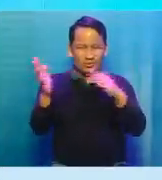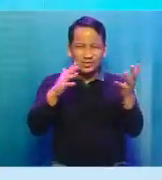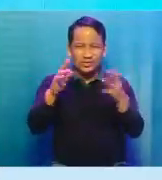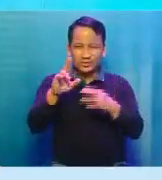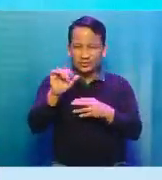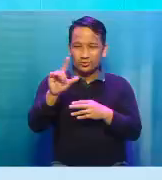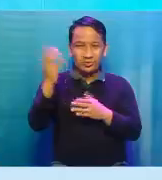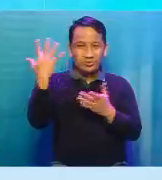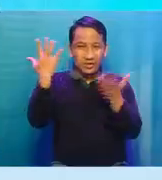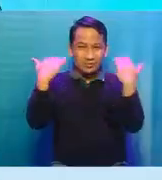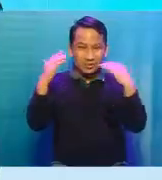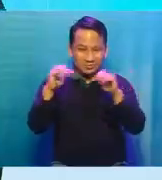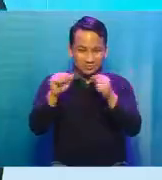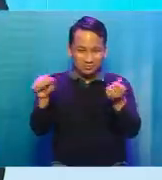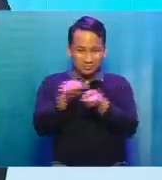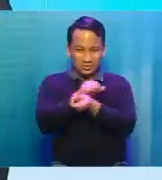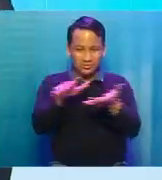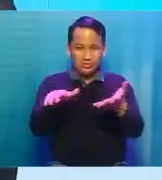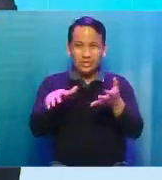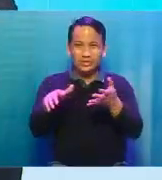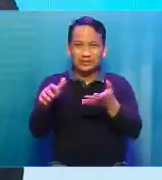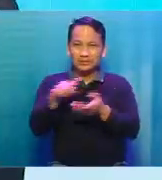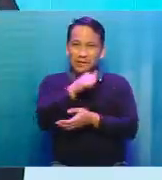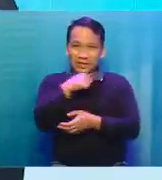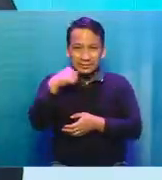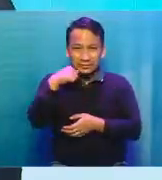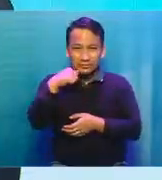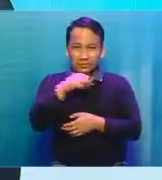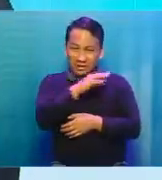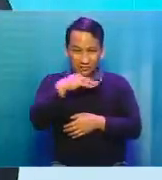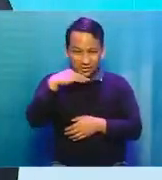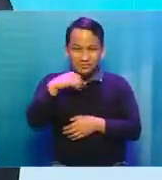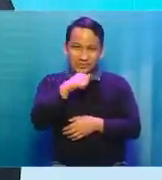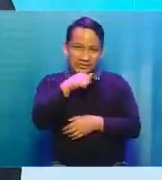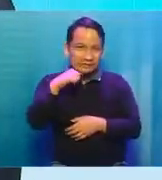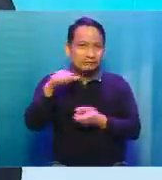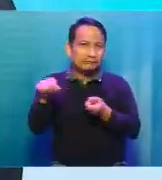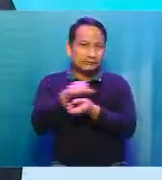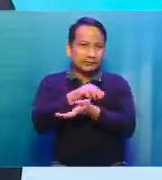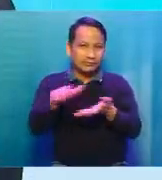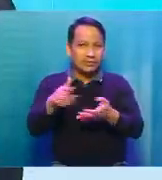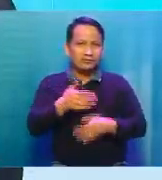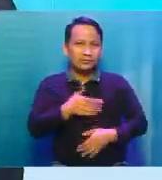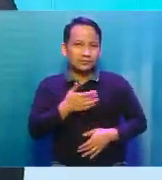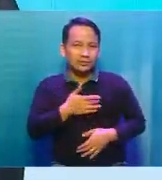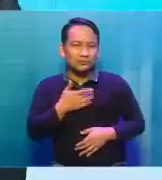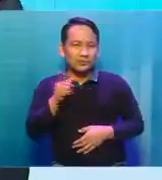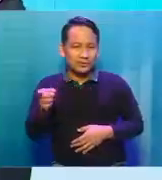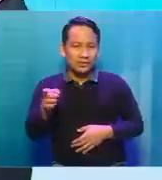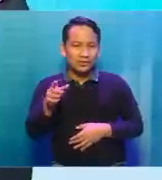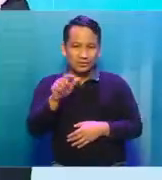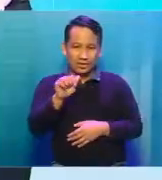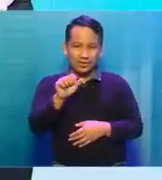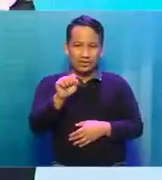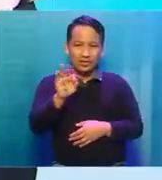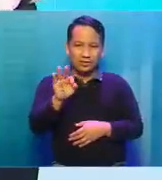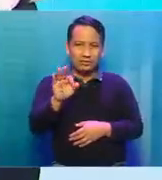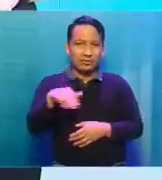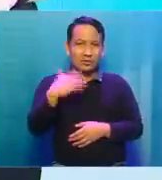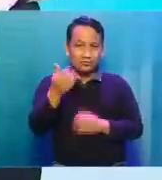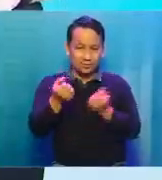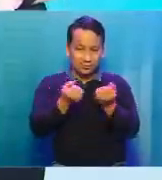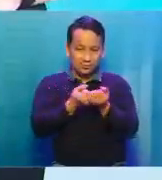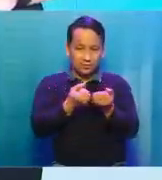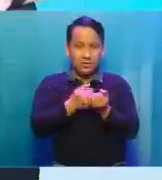nagdulot ng matinding pinsala sa agrikultura. Ramdam na rin dito ang epekto ng African swine fever sa supply